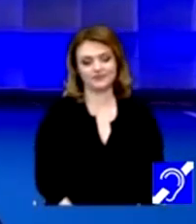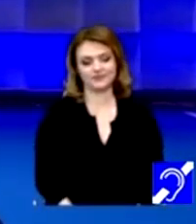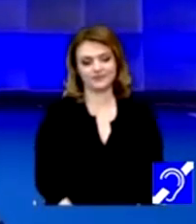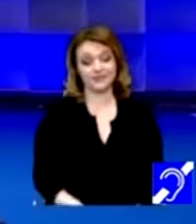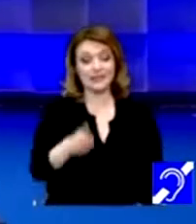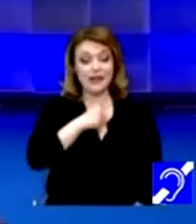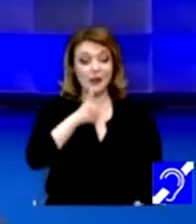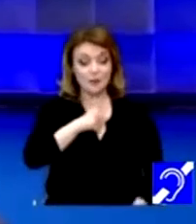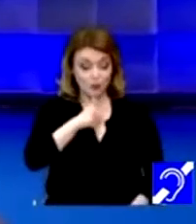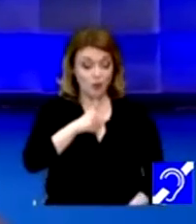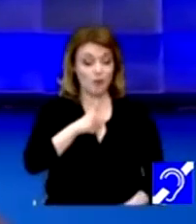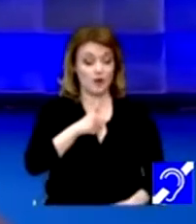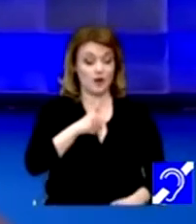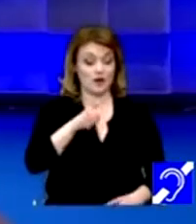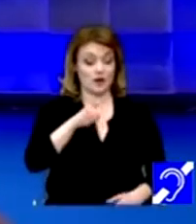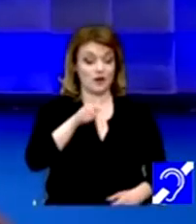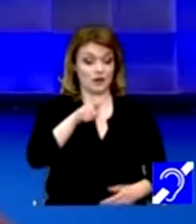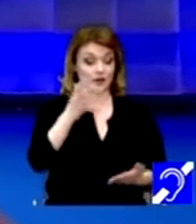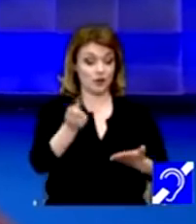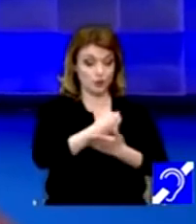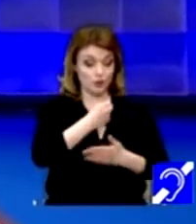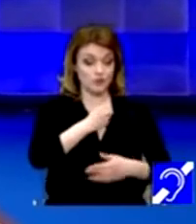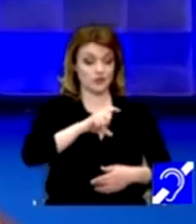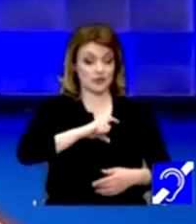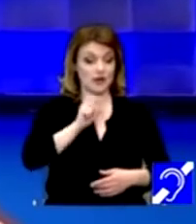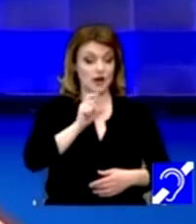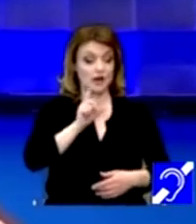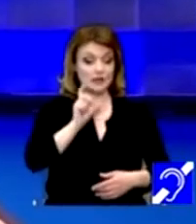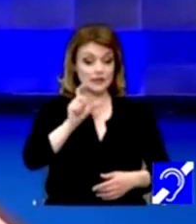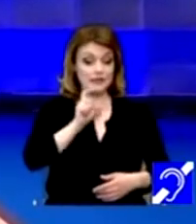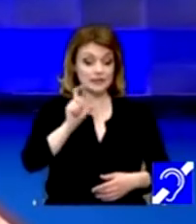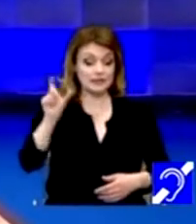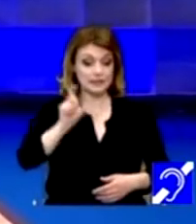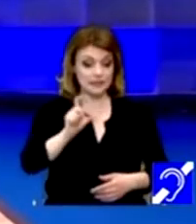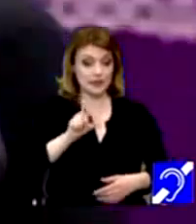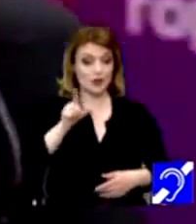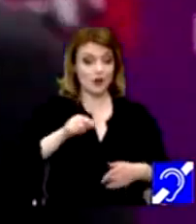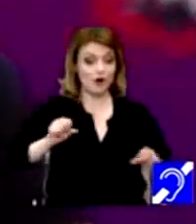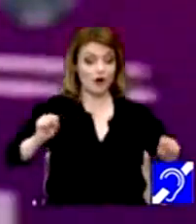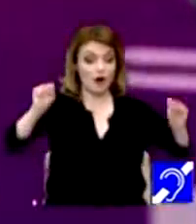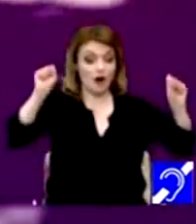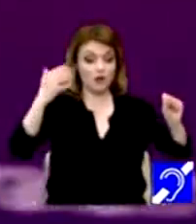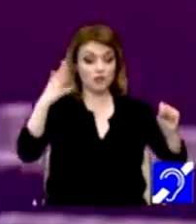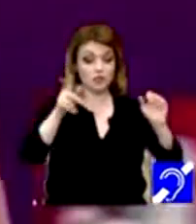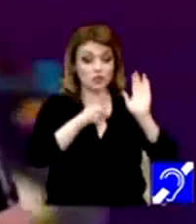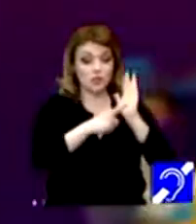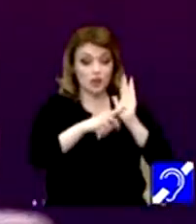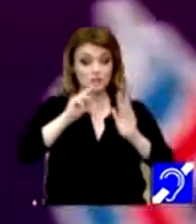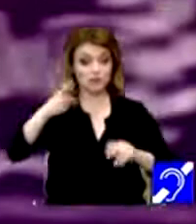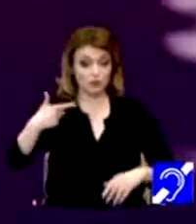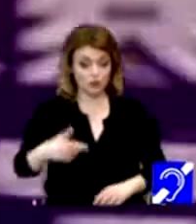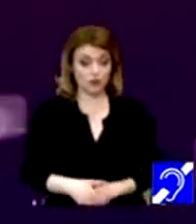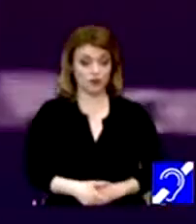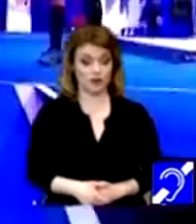La proba Smuls, Marin Robu a cucerit medalia de argint după ce a ridicat 156 de kilograme. La proba